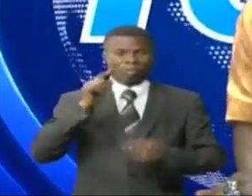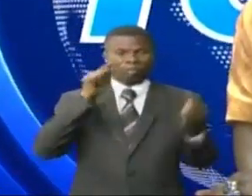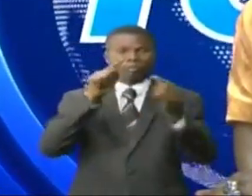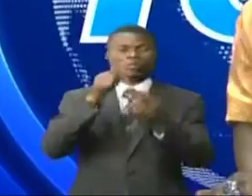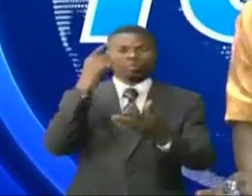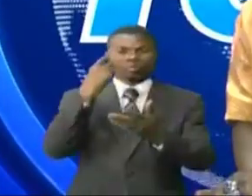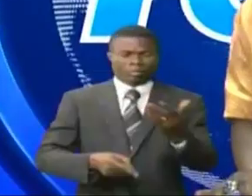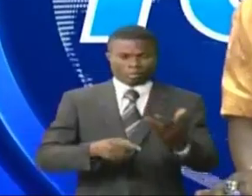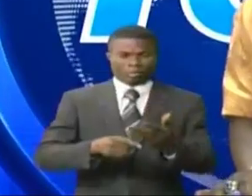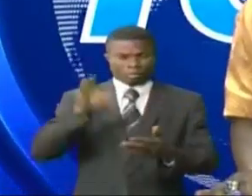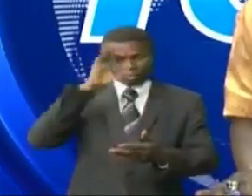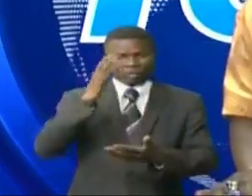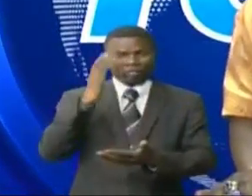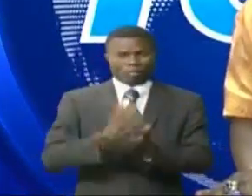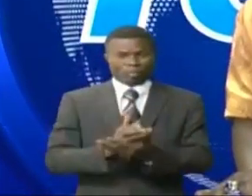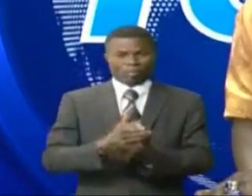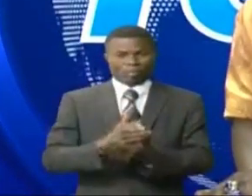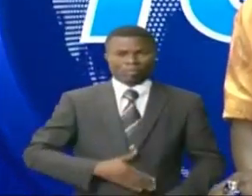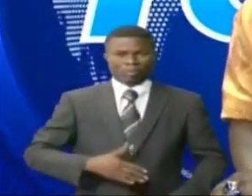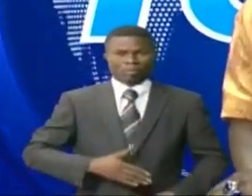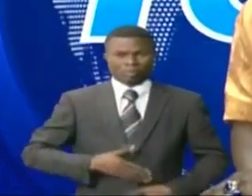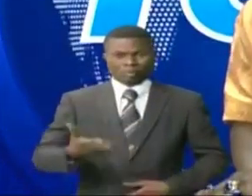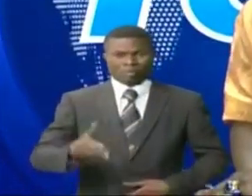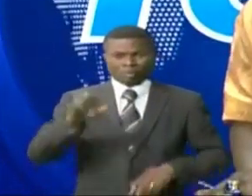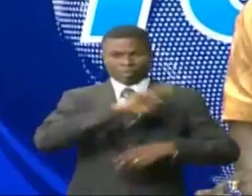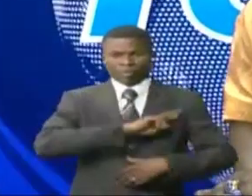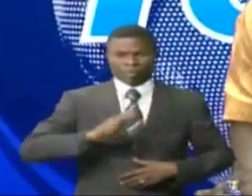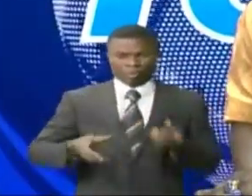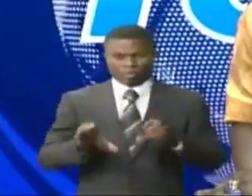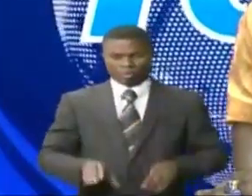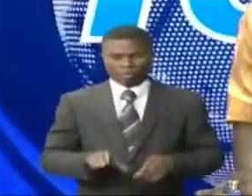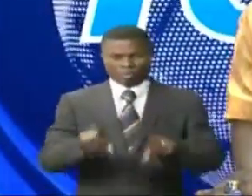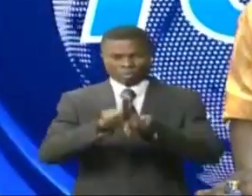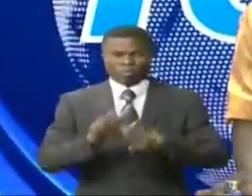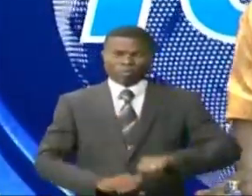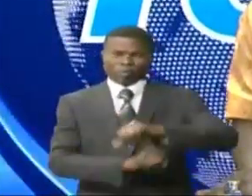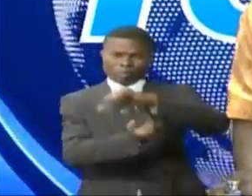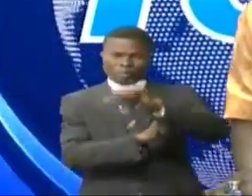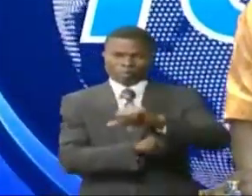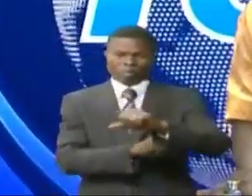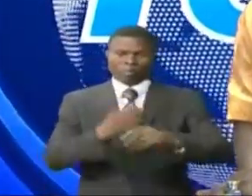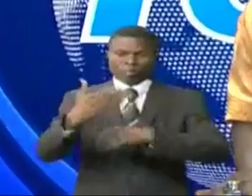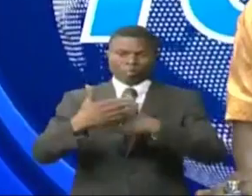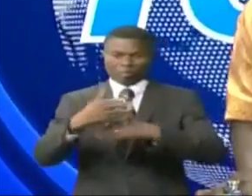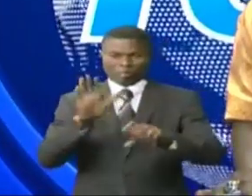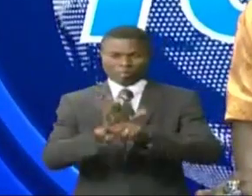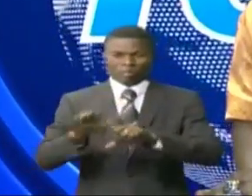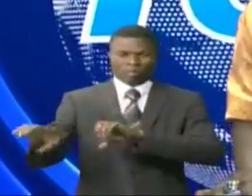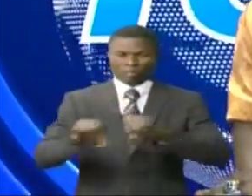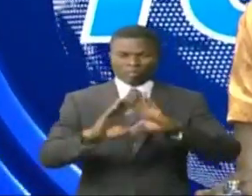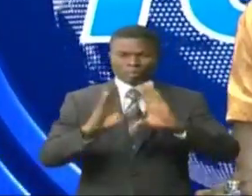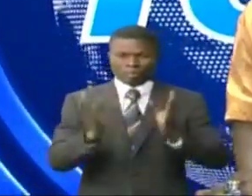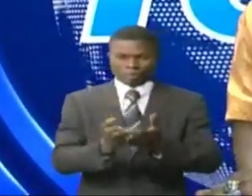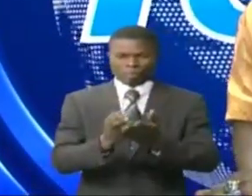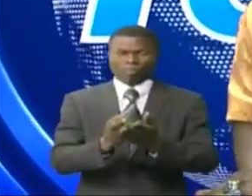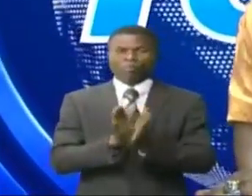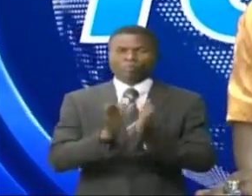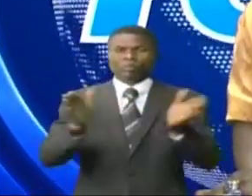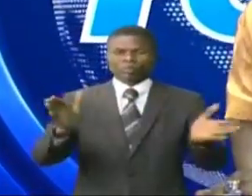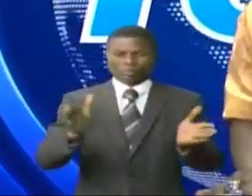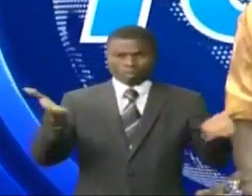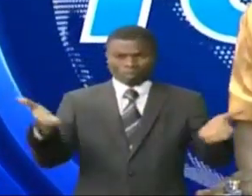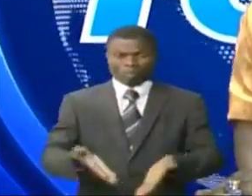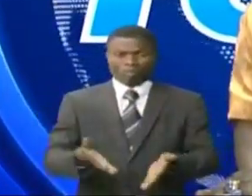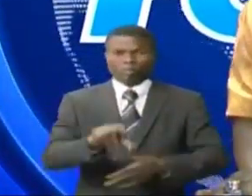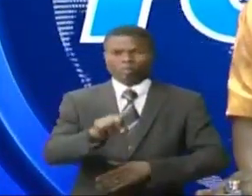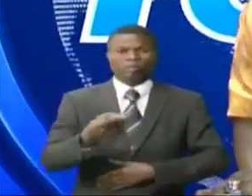Objectif, lutter contre la malnutrition en RDC et soutenir une approche multisectorielle inclusive. Présent à